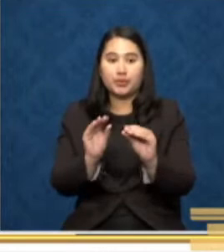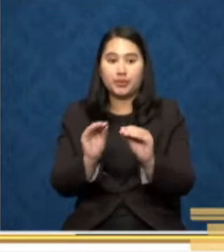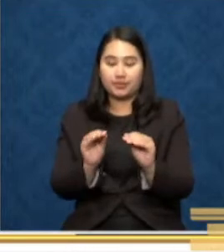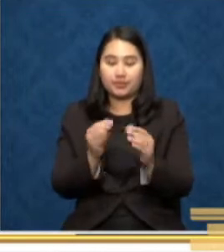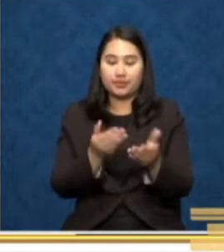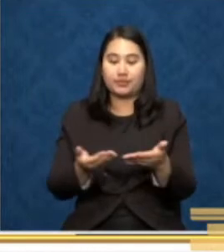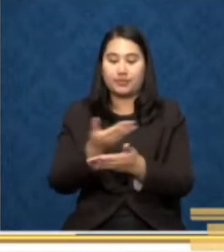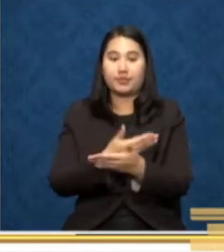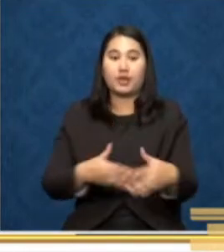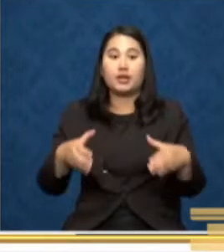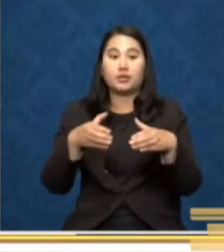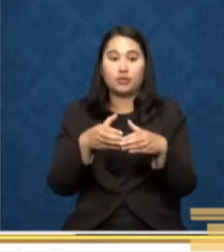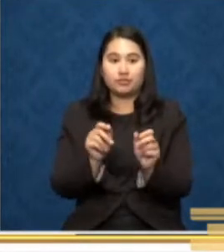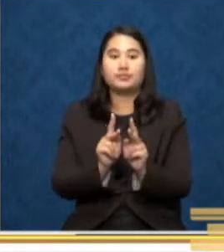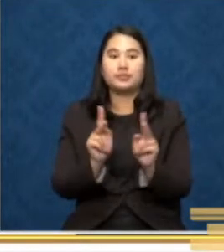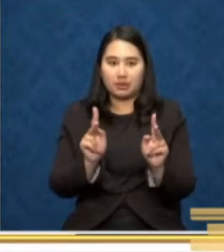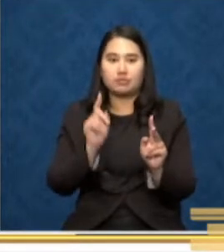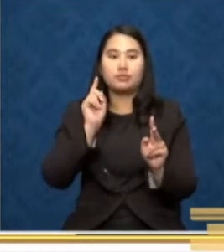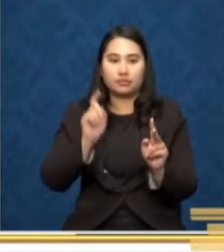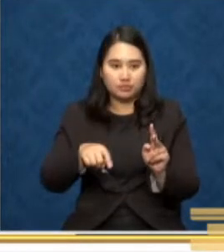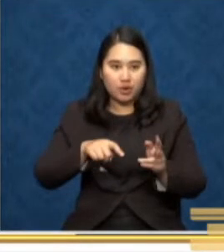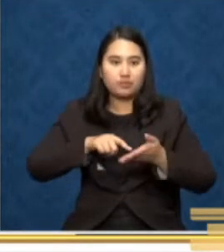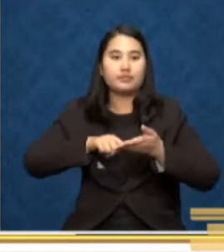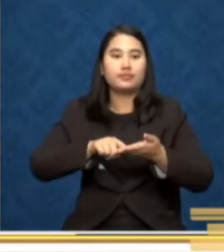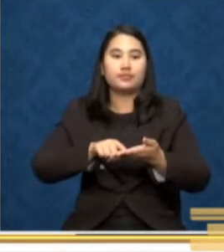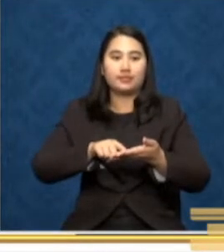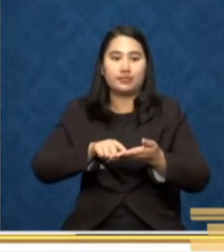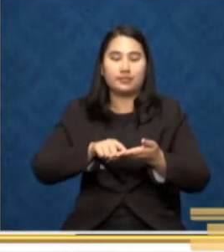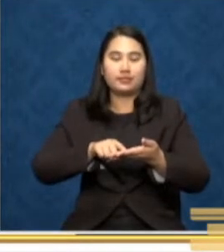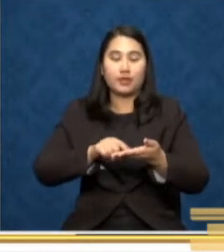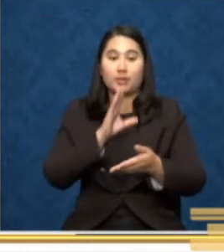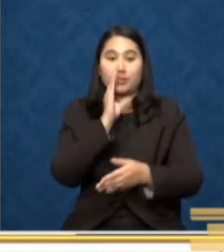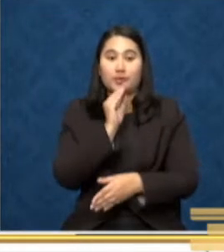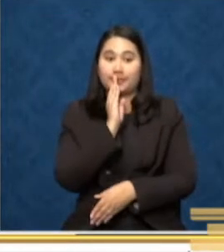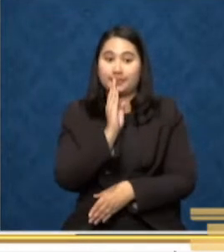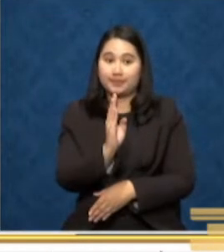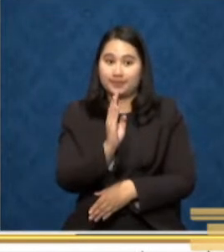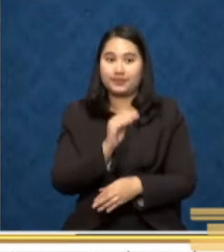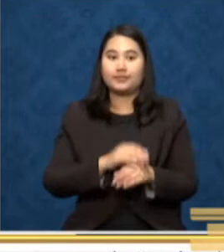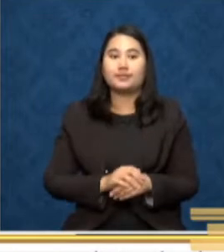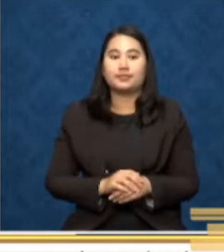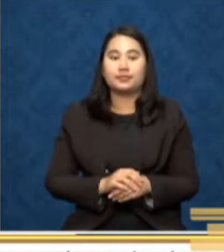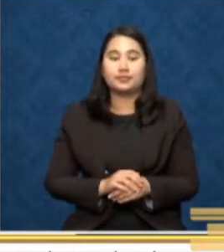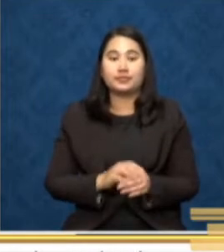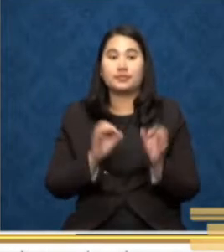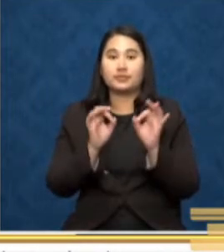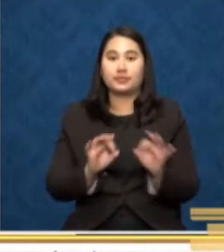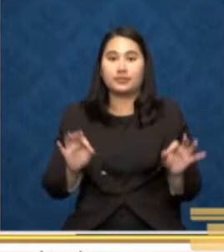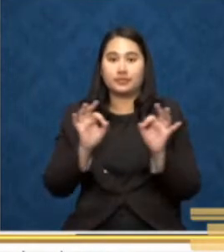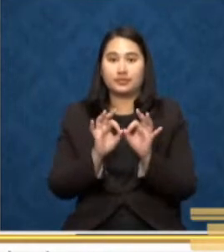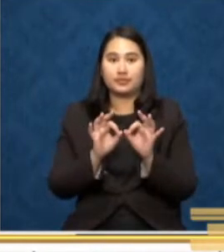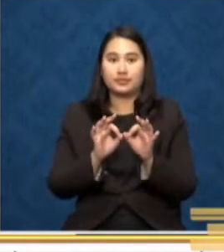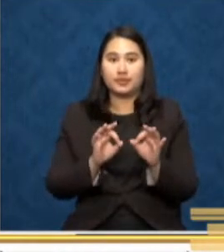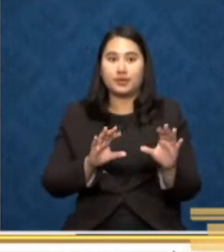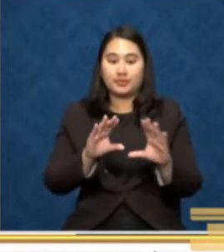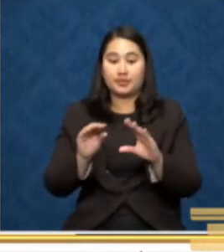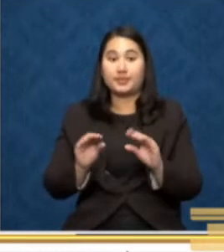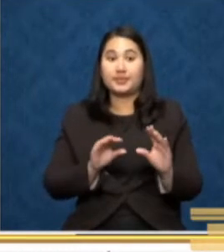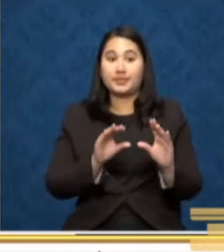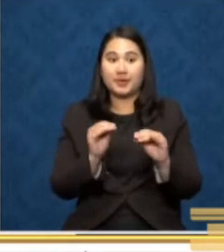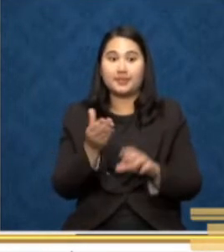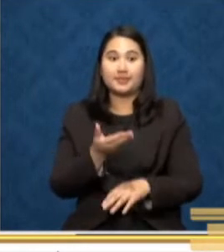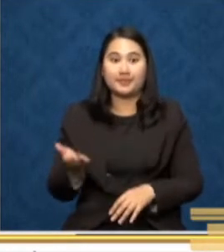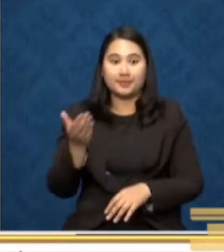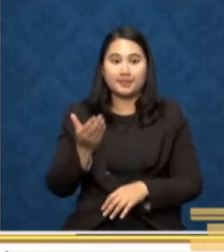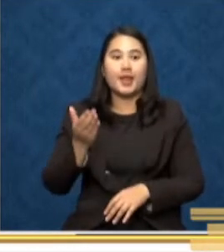คณะกรรมการวิสามัญตรงนี้อย่างตรงไปตรงมาและรวมถึงการพิจารณาอย่างที่ทำให้ทุกท่านส